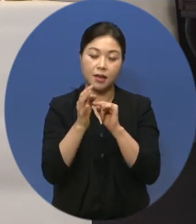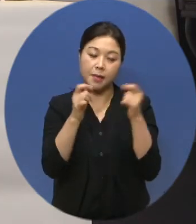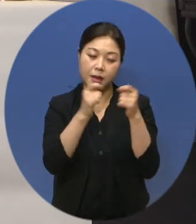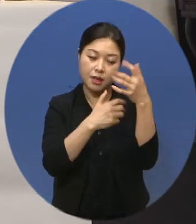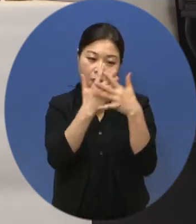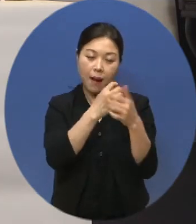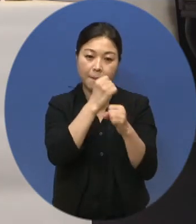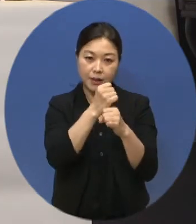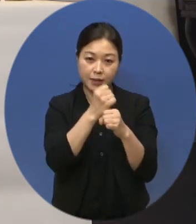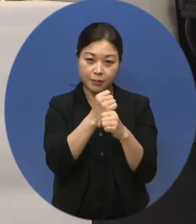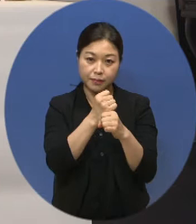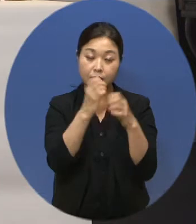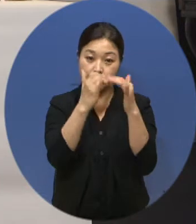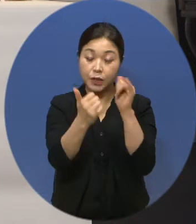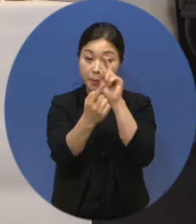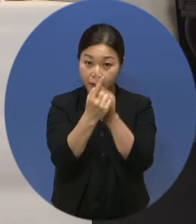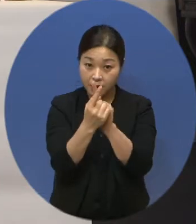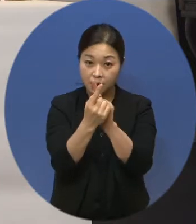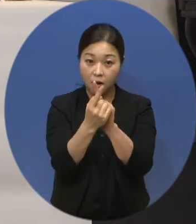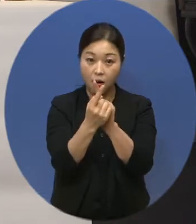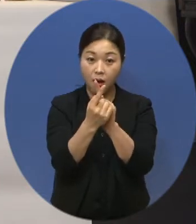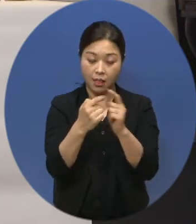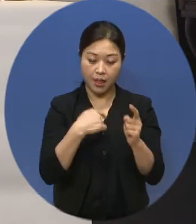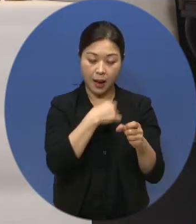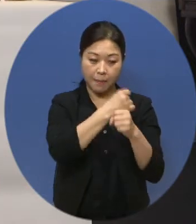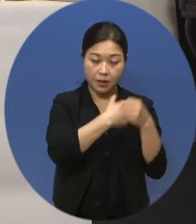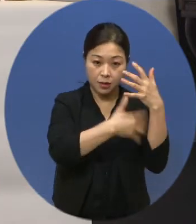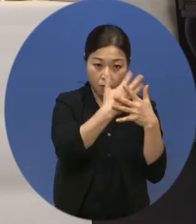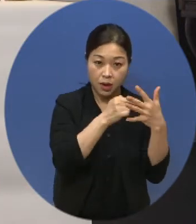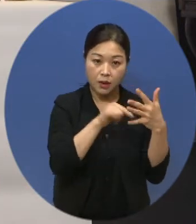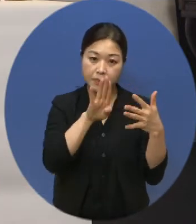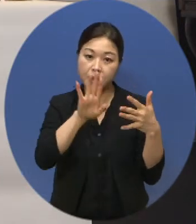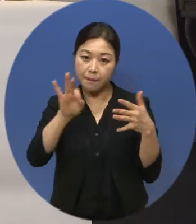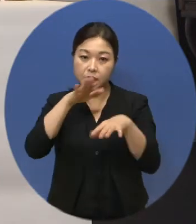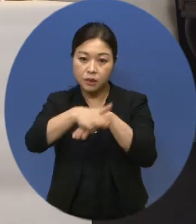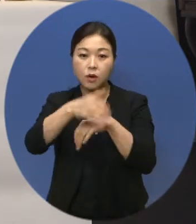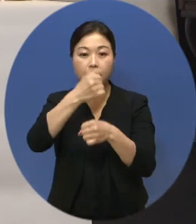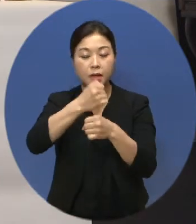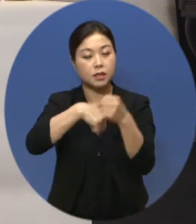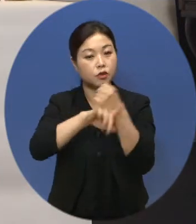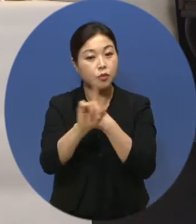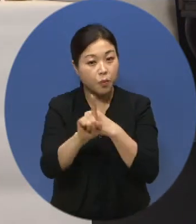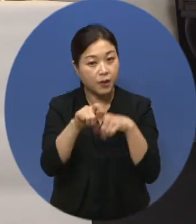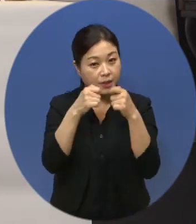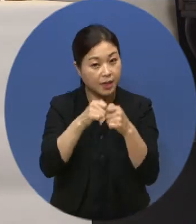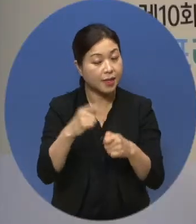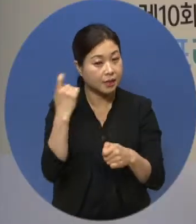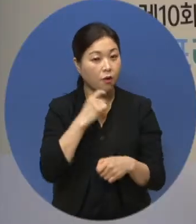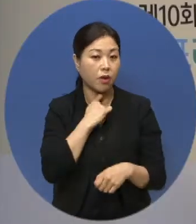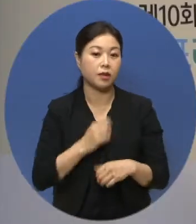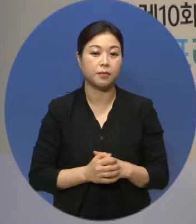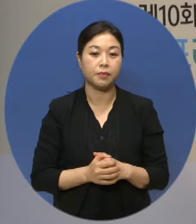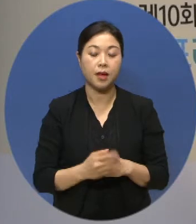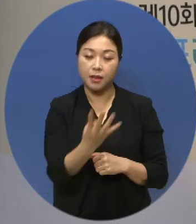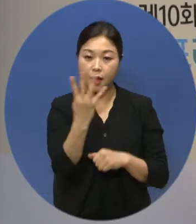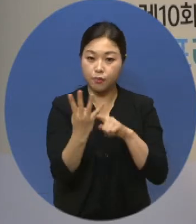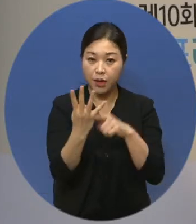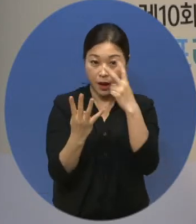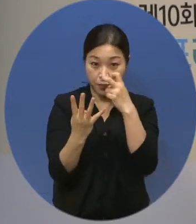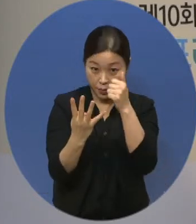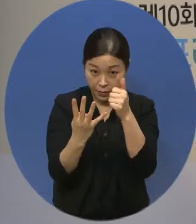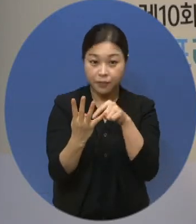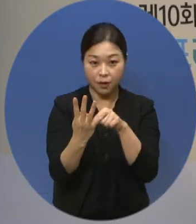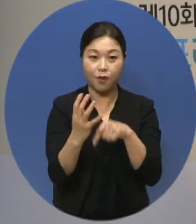연출자들을 만나서 왜 이 영화를 베리어프리 영화로 만나고 싶었는지 자세한 이야기 들어보겠습니다. 네 분의 감독님을